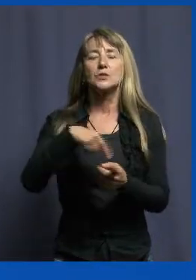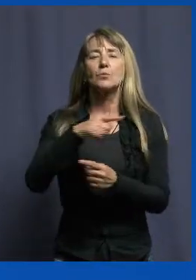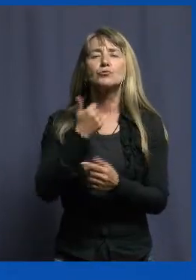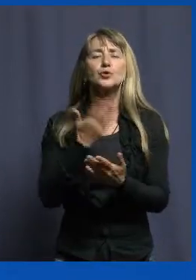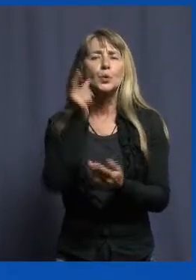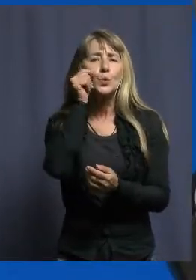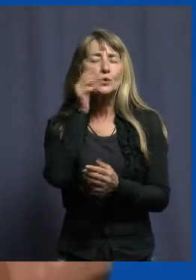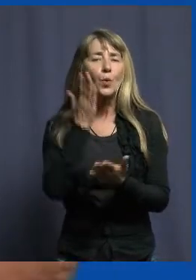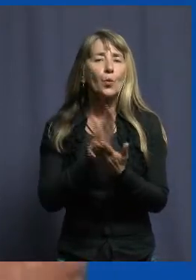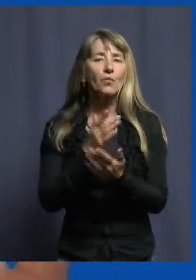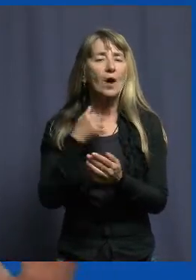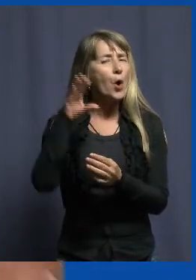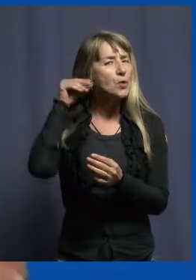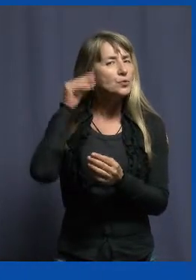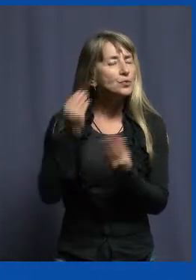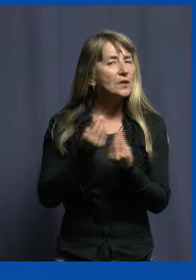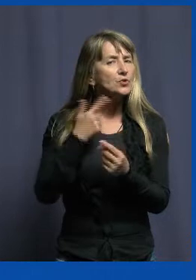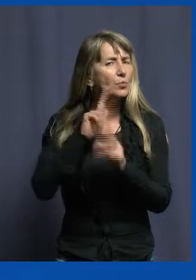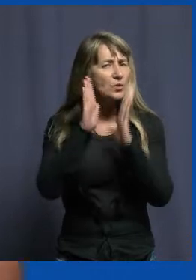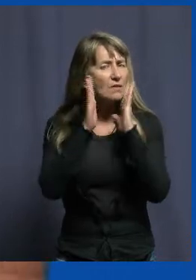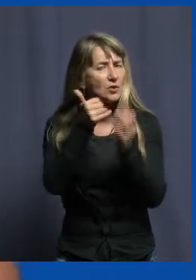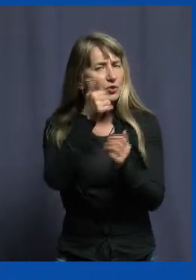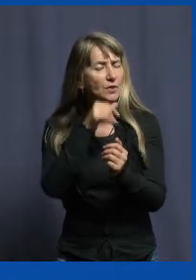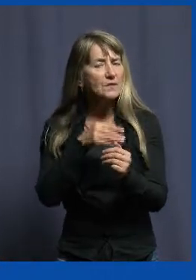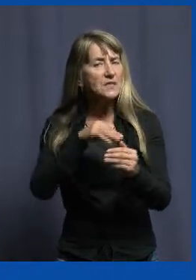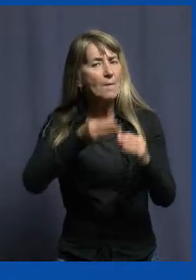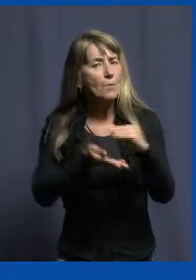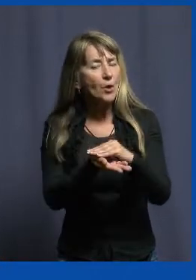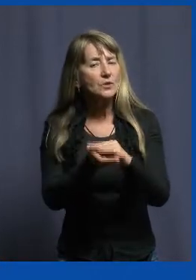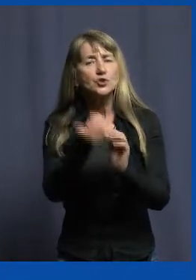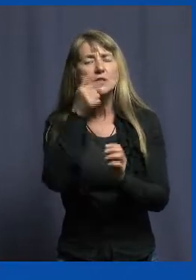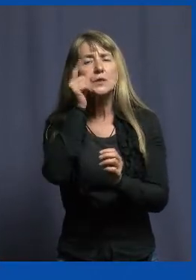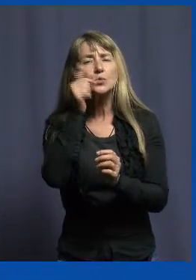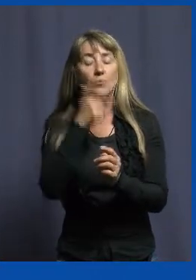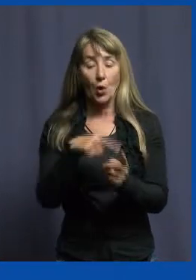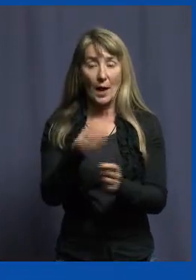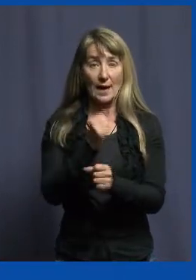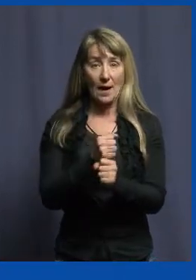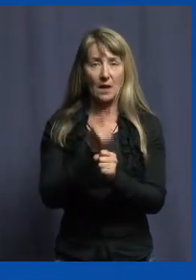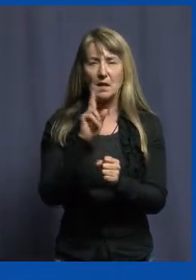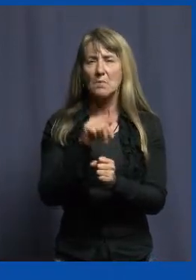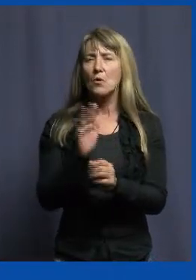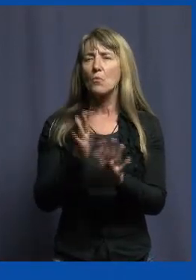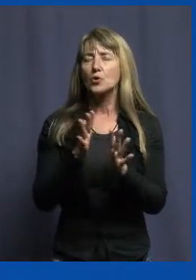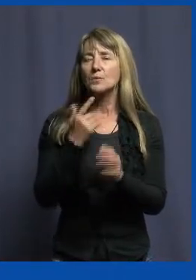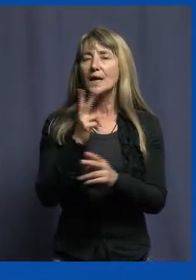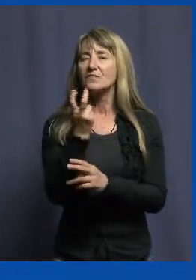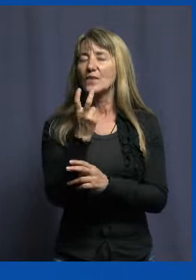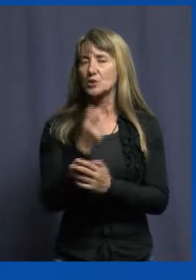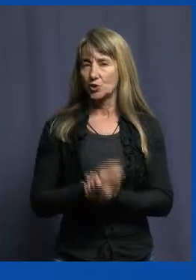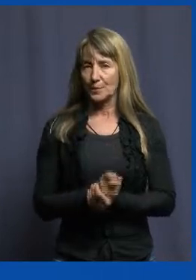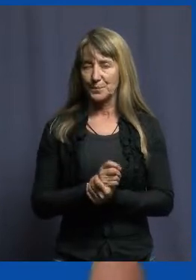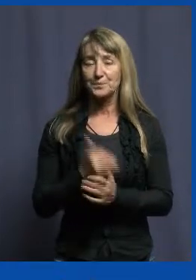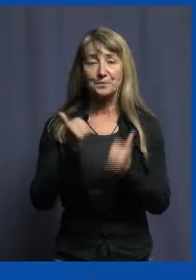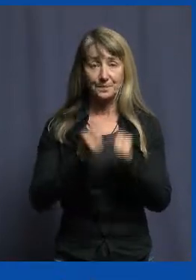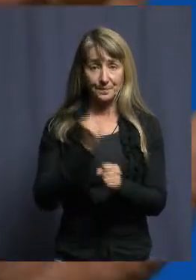uvek oslušno nešto i ne mogu da veruju šta vam se podmeće, šta će sa ljudima koji rade sada, ima ih možda skoro 200.